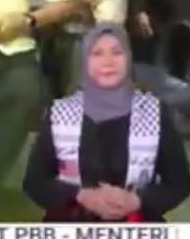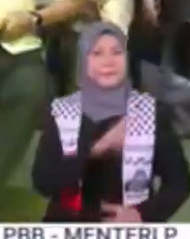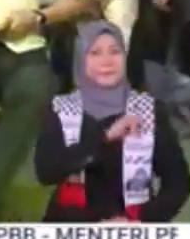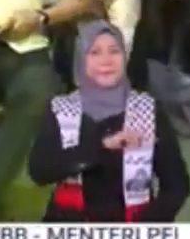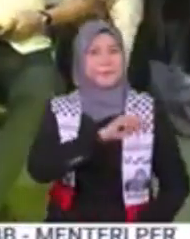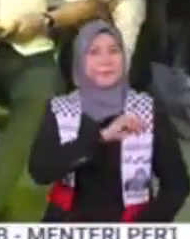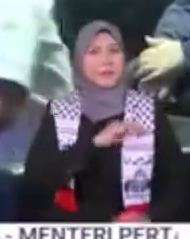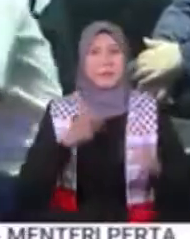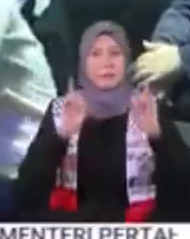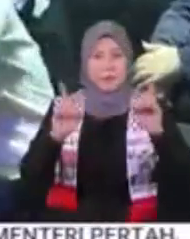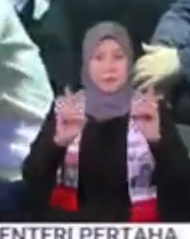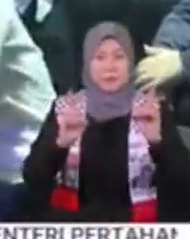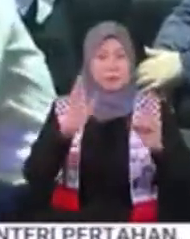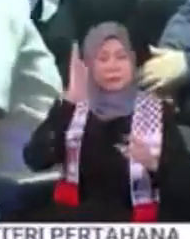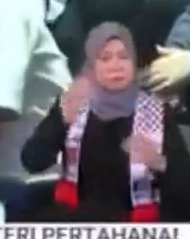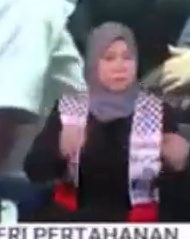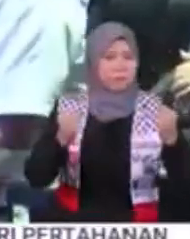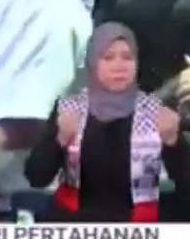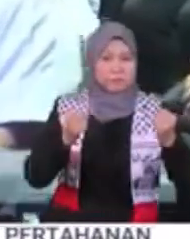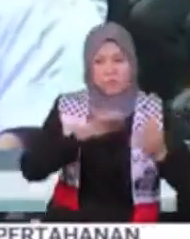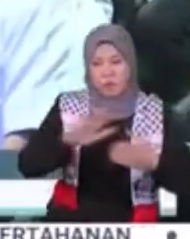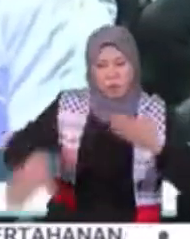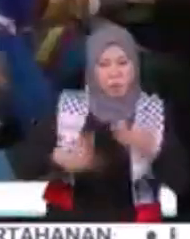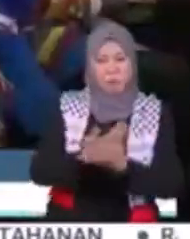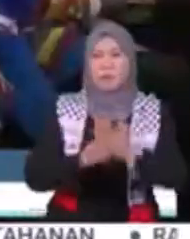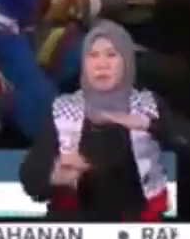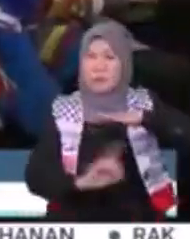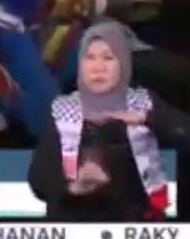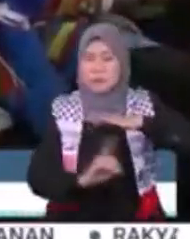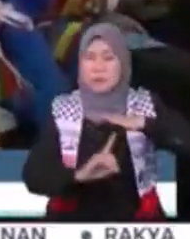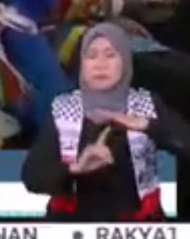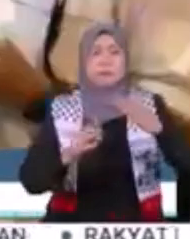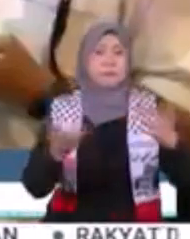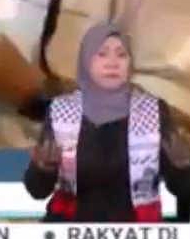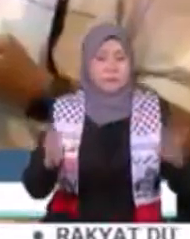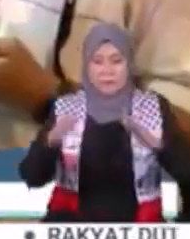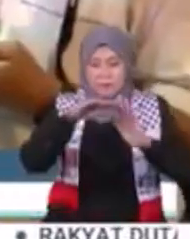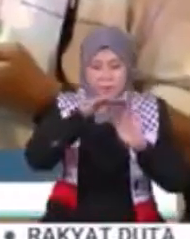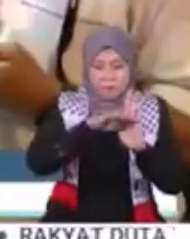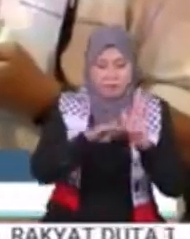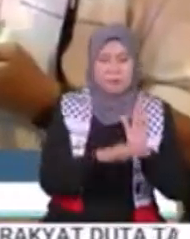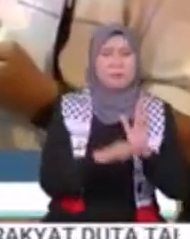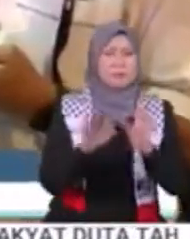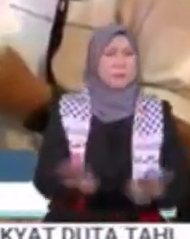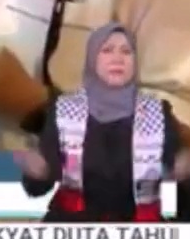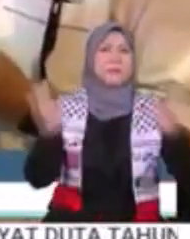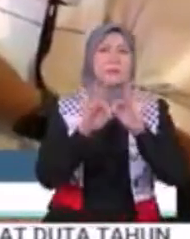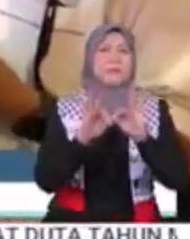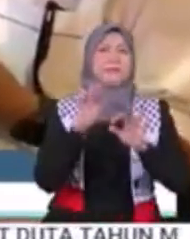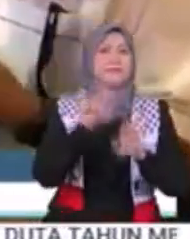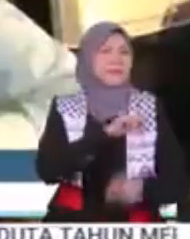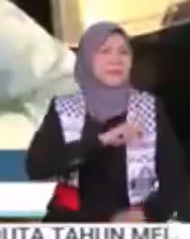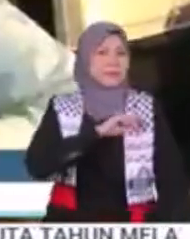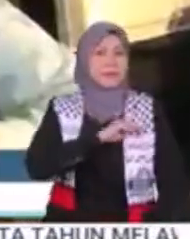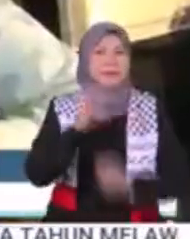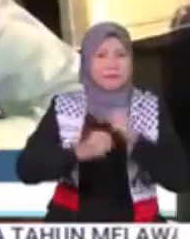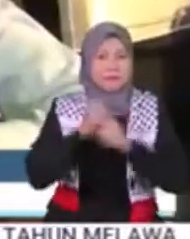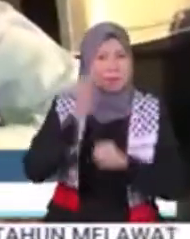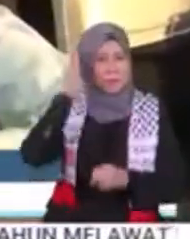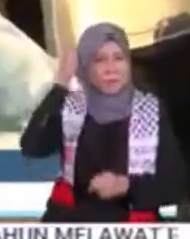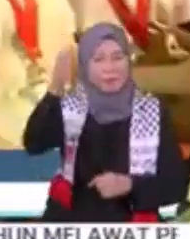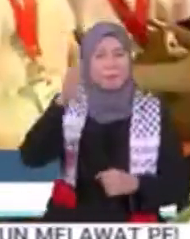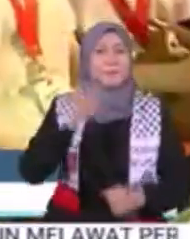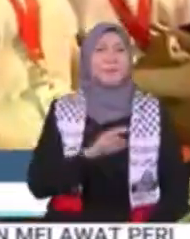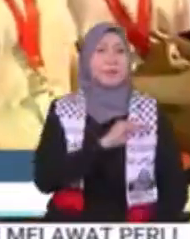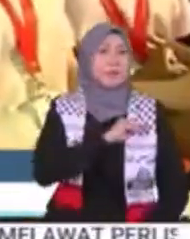Kementerian Pendidikan KPM akan memperkukuhkan setiap dasar yang diperkenalkan sebagai antara agenda utama kementerian tahun hadapan. Menterinya Fadilah